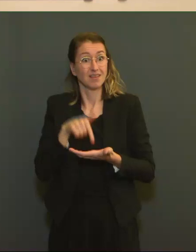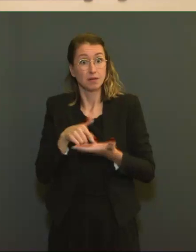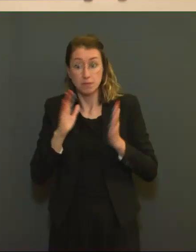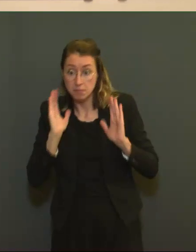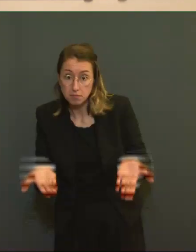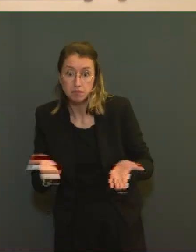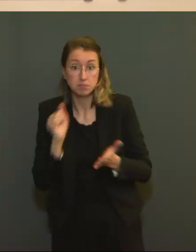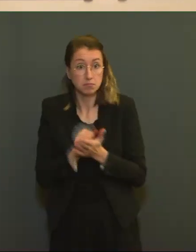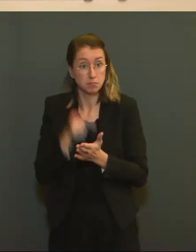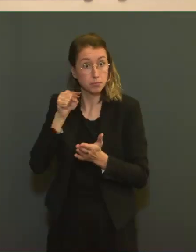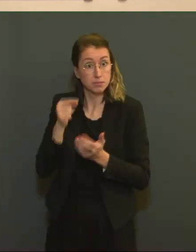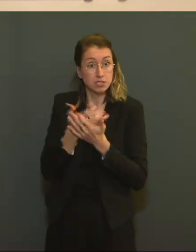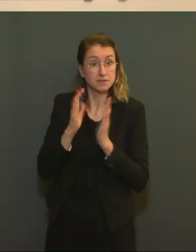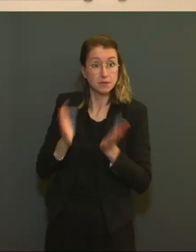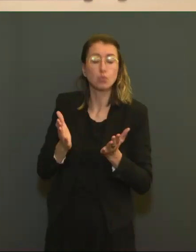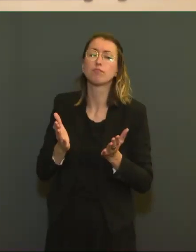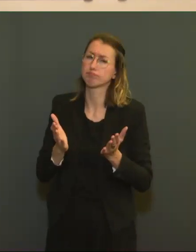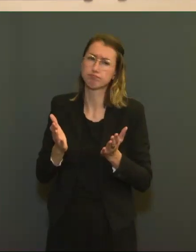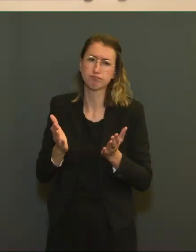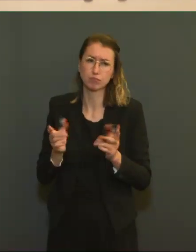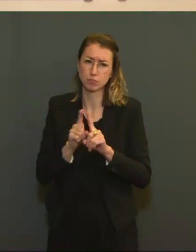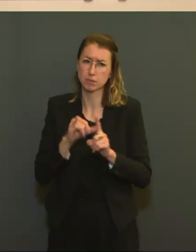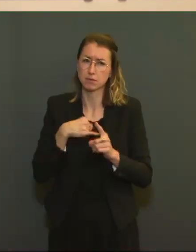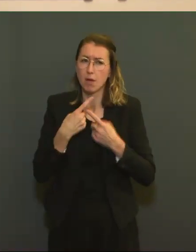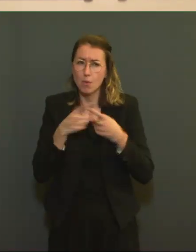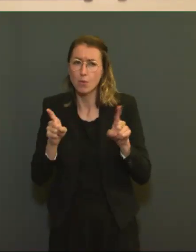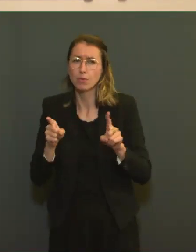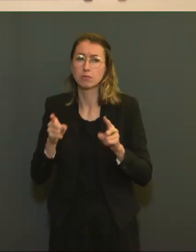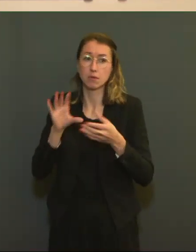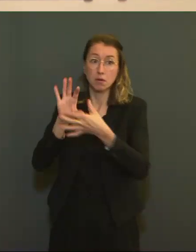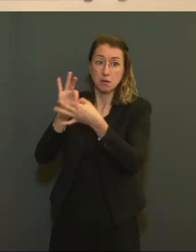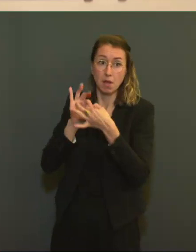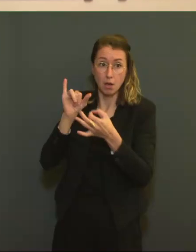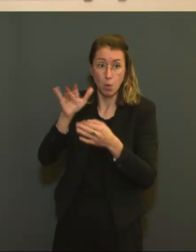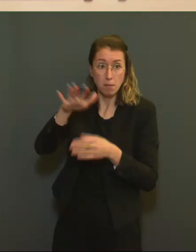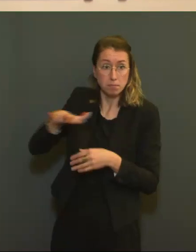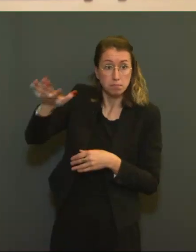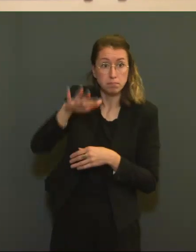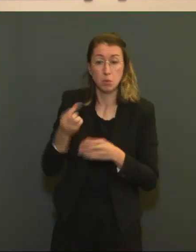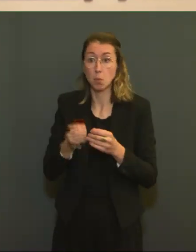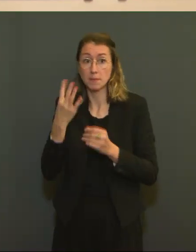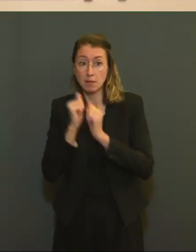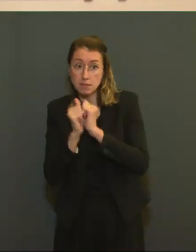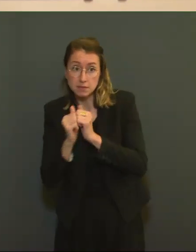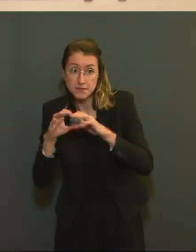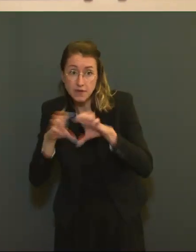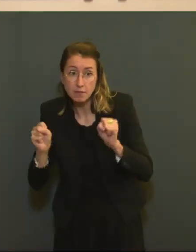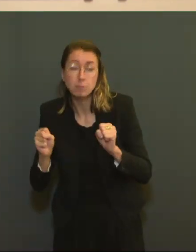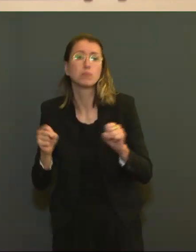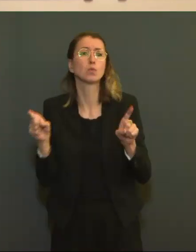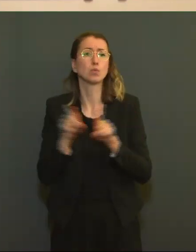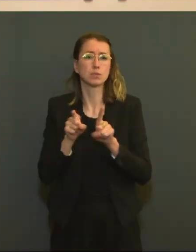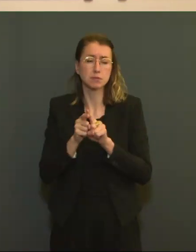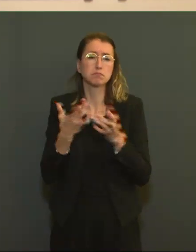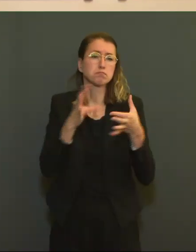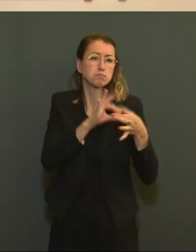peut dépendre bien sûr du nombre de tests qui est fait, on a parlé pour la Belgique, mais aussi pour la tendance, est-ce que ce nombre va